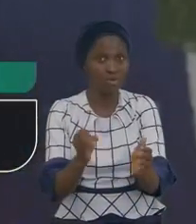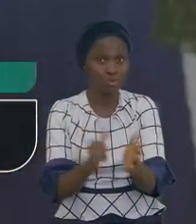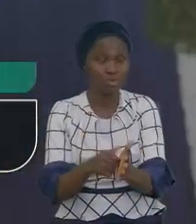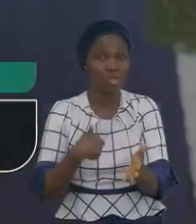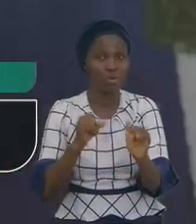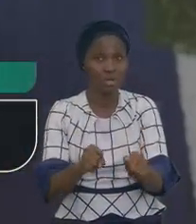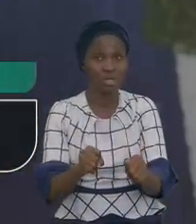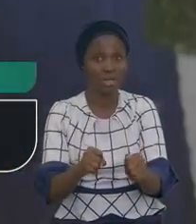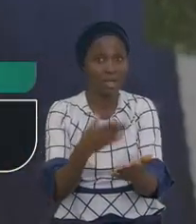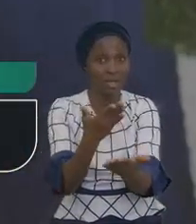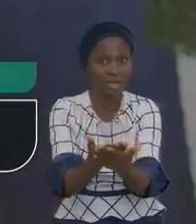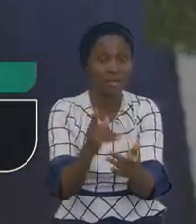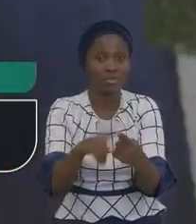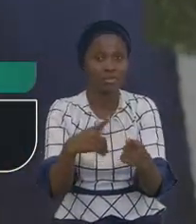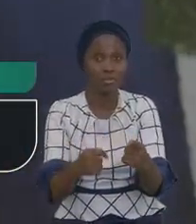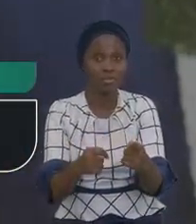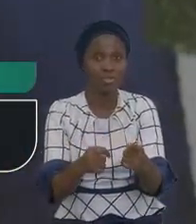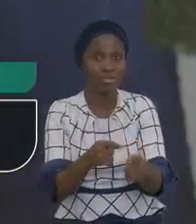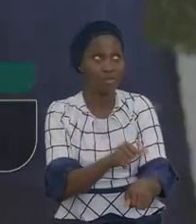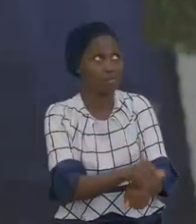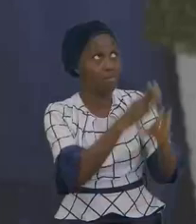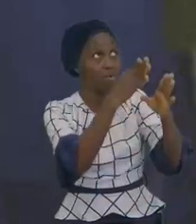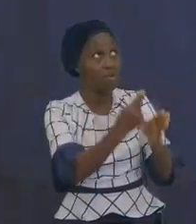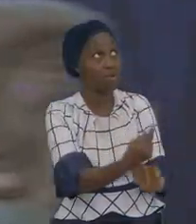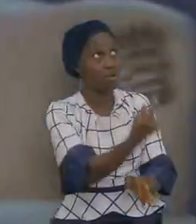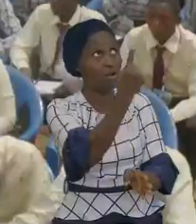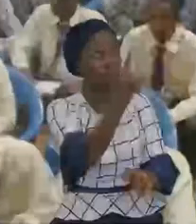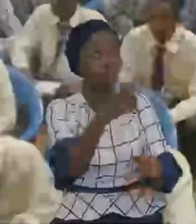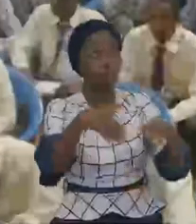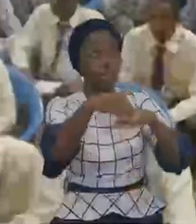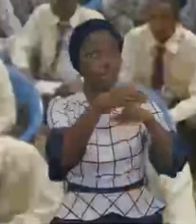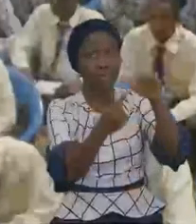de Dieu. C'est la voie du salut.